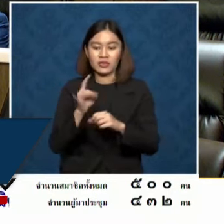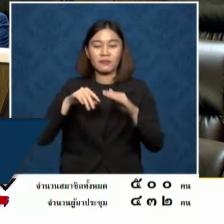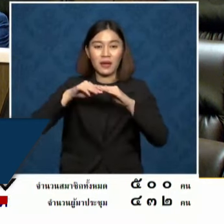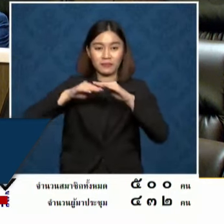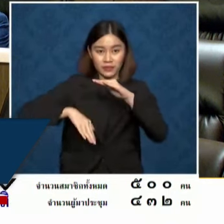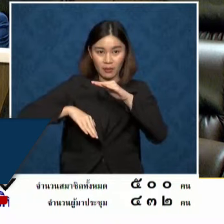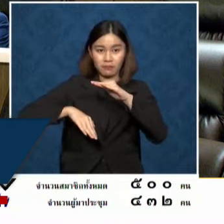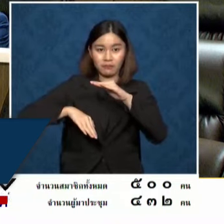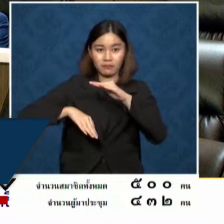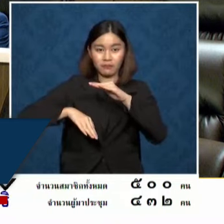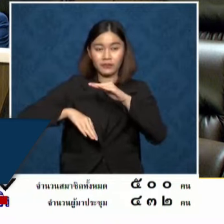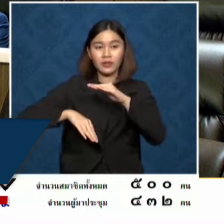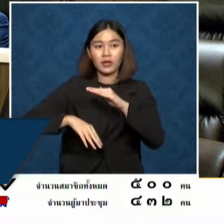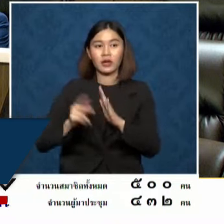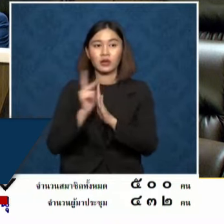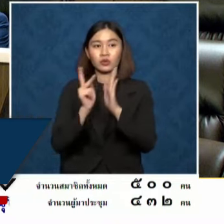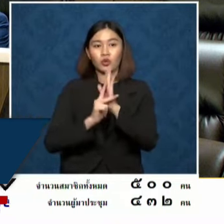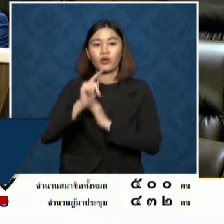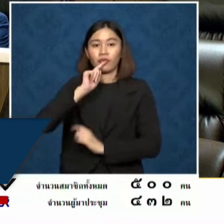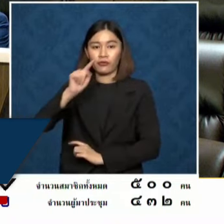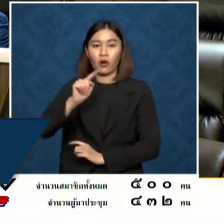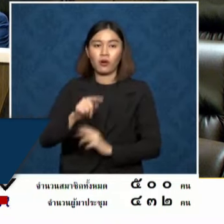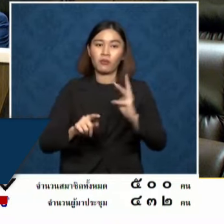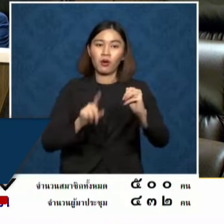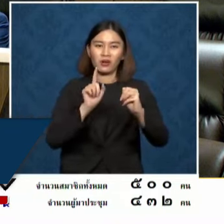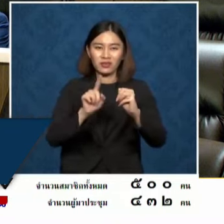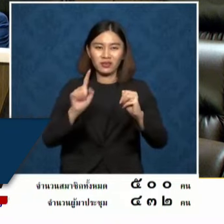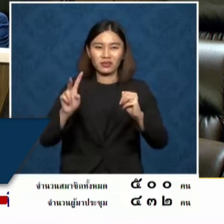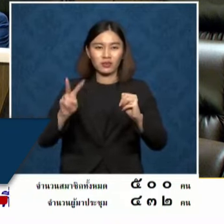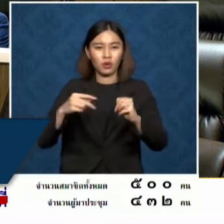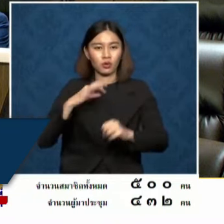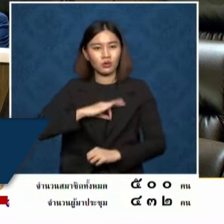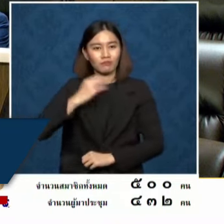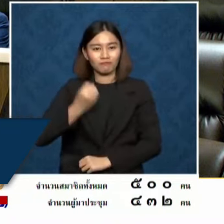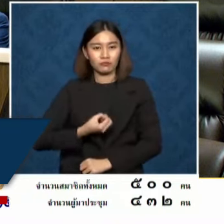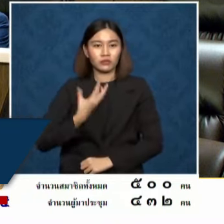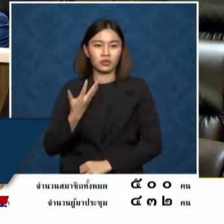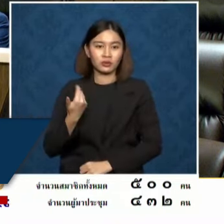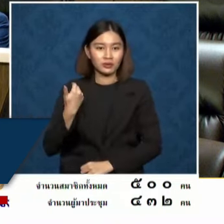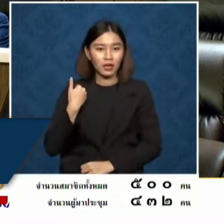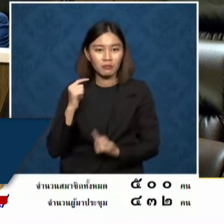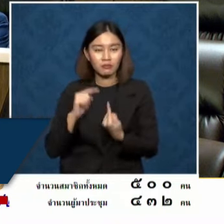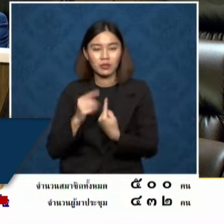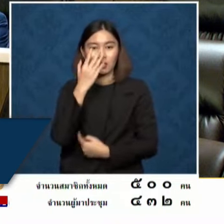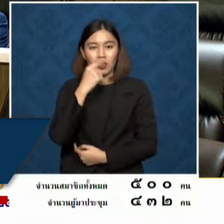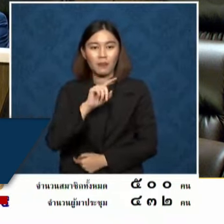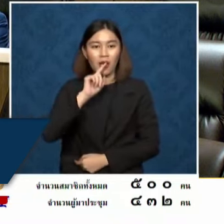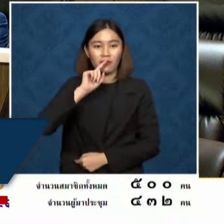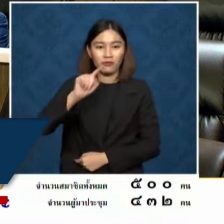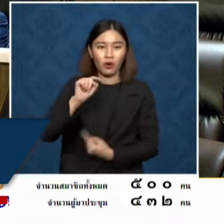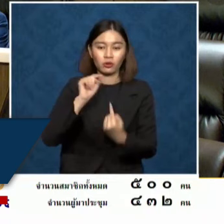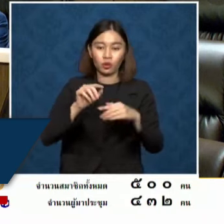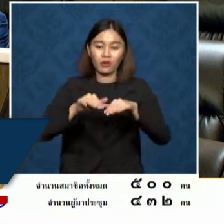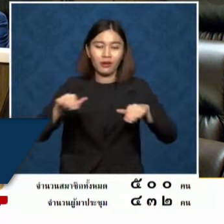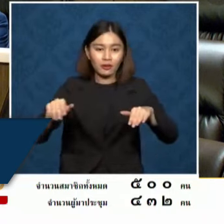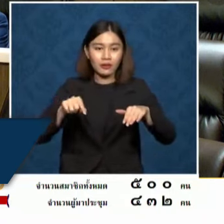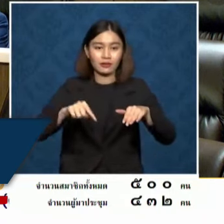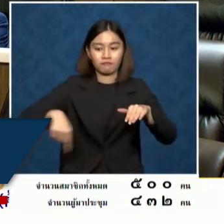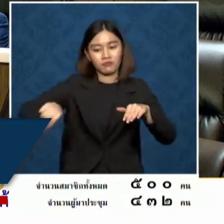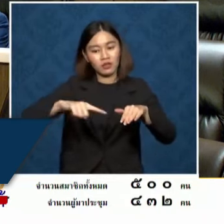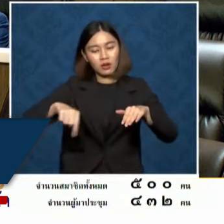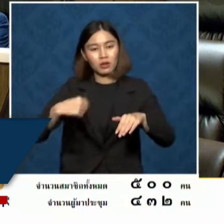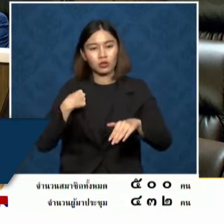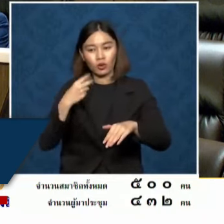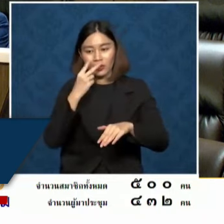18ปีโดนคดีม 112ครับนี่เป็นเรื่องที่น่าตกใจมากครับกับการใช้ข้อกล่าวหานี้กับเด็กซึ่งจากการ